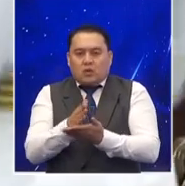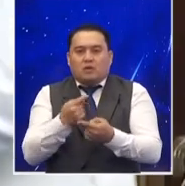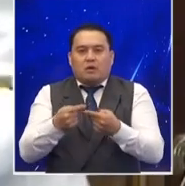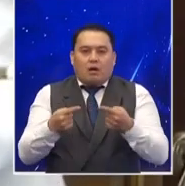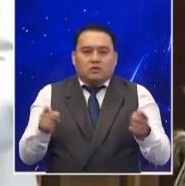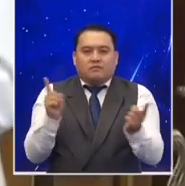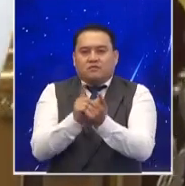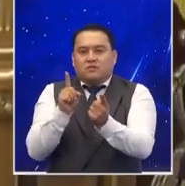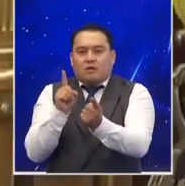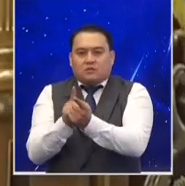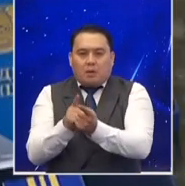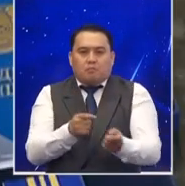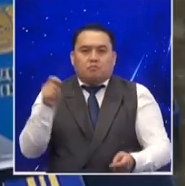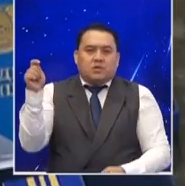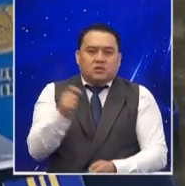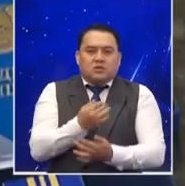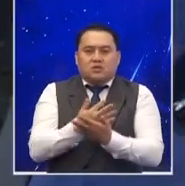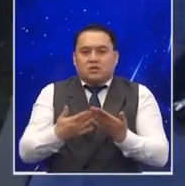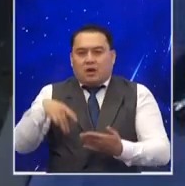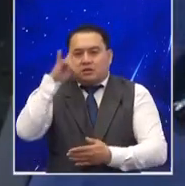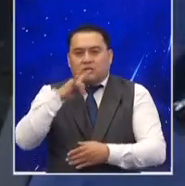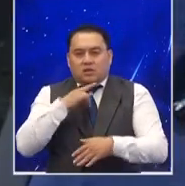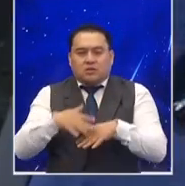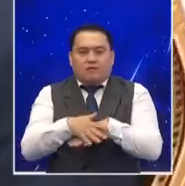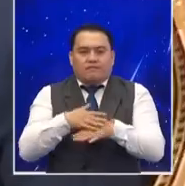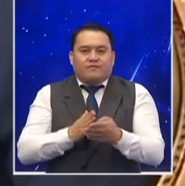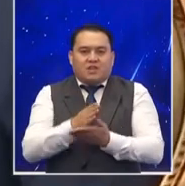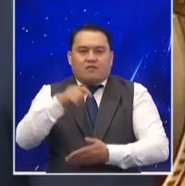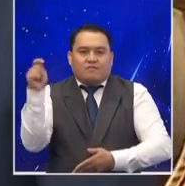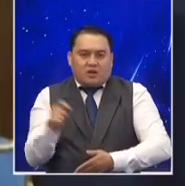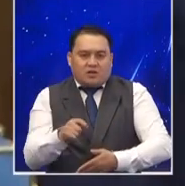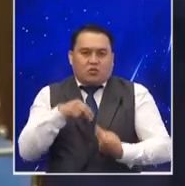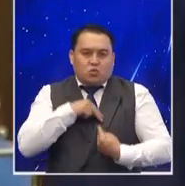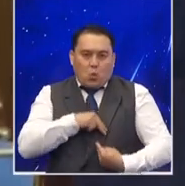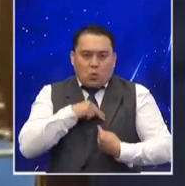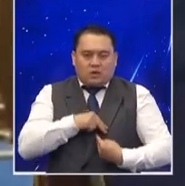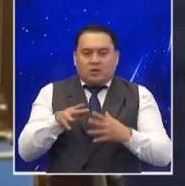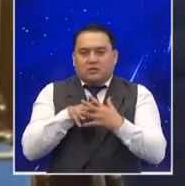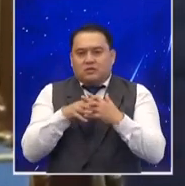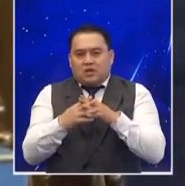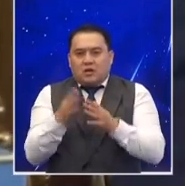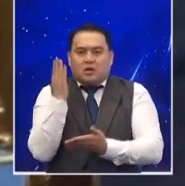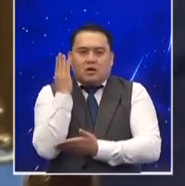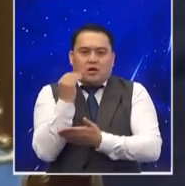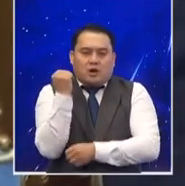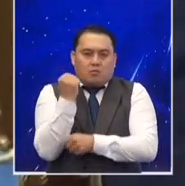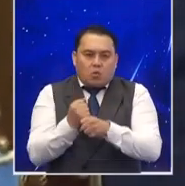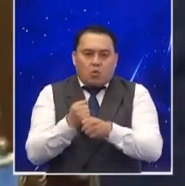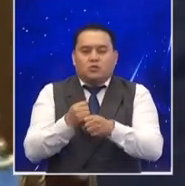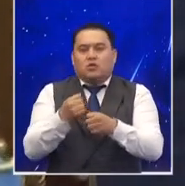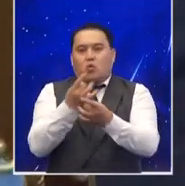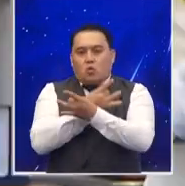На встречу с главой государства пришли несколько десятков казахстанцев. Ветераны войны и труда, труженики села, работники бизнеса, науки и